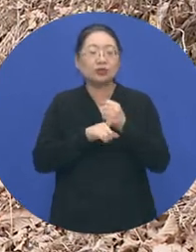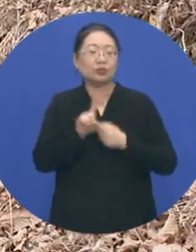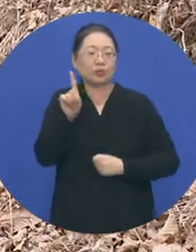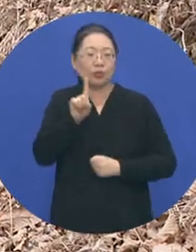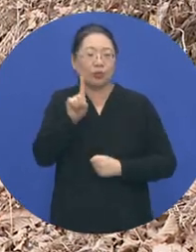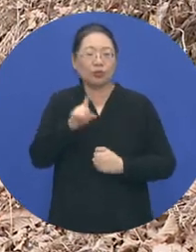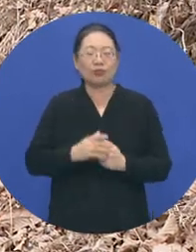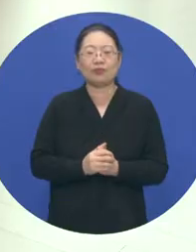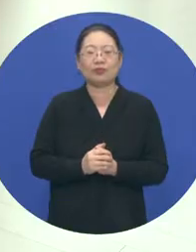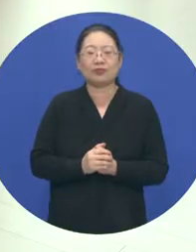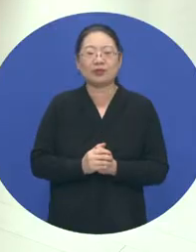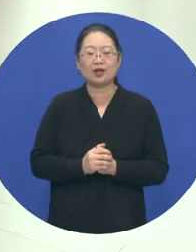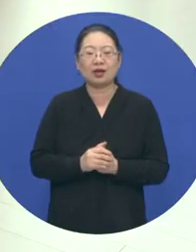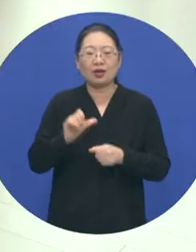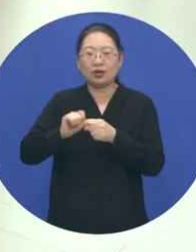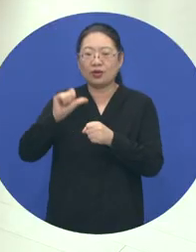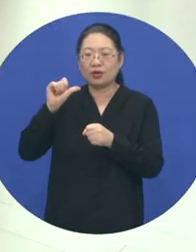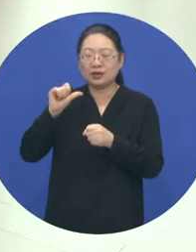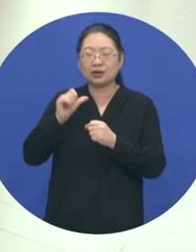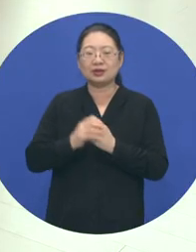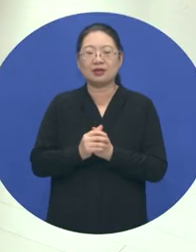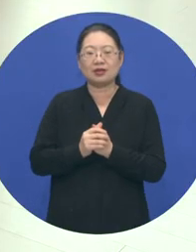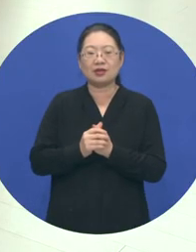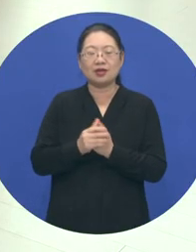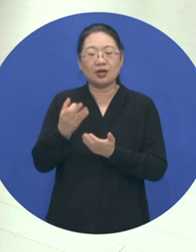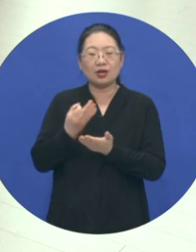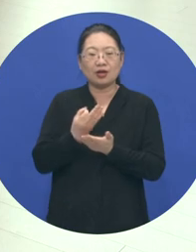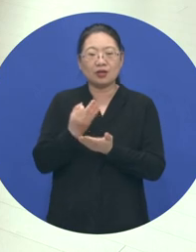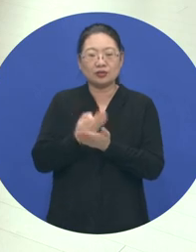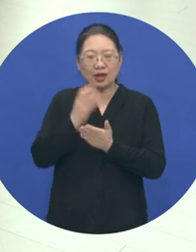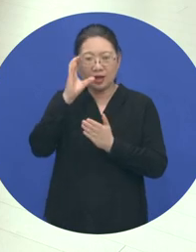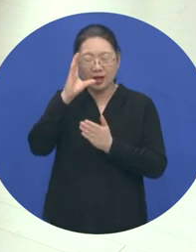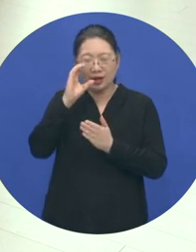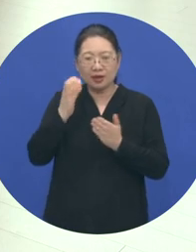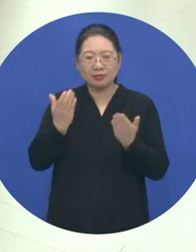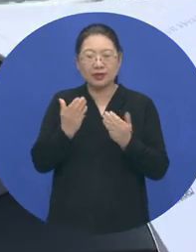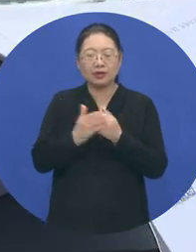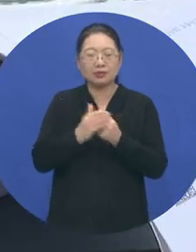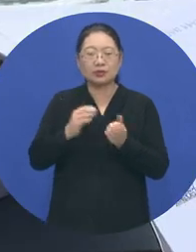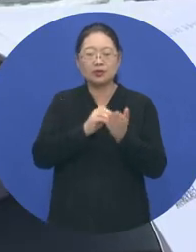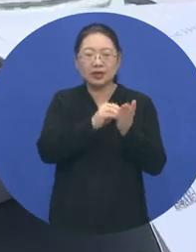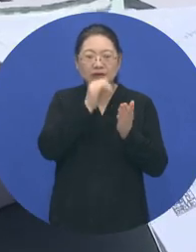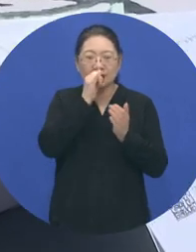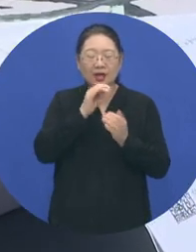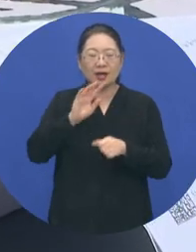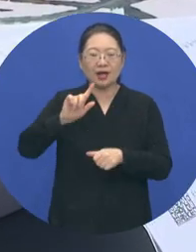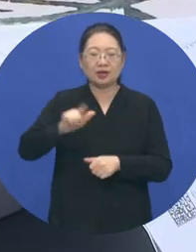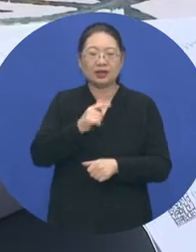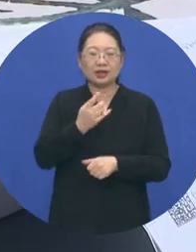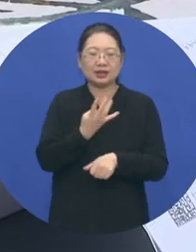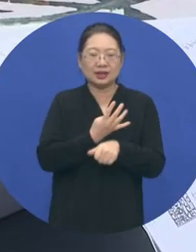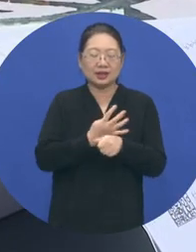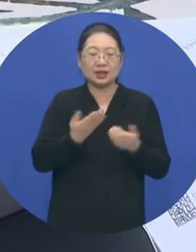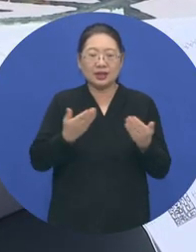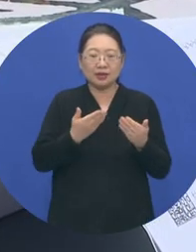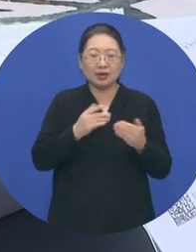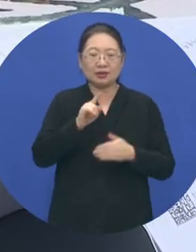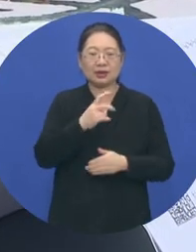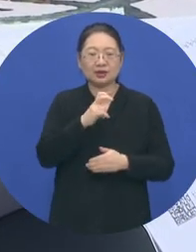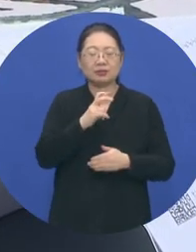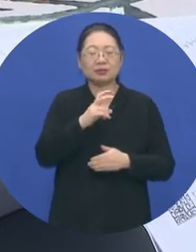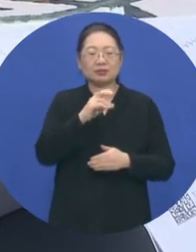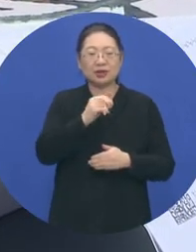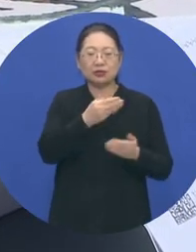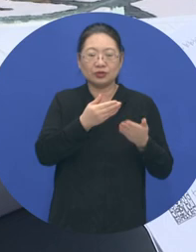이유는 무엇일까요 5년 전 용돈벌이 삼아 한 회사에 휴식했던 여성 하루에 4시간씩이라면 120만 원을 준다는